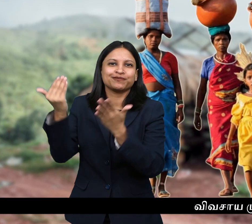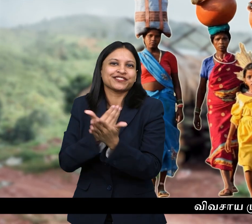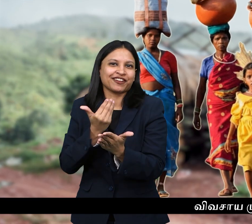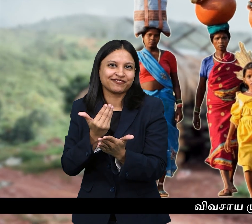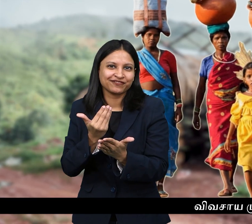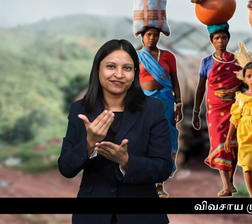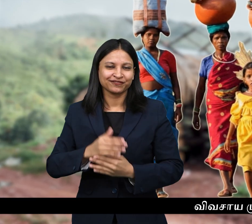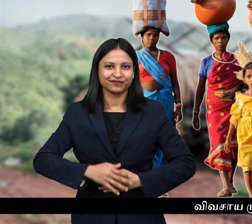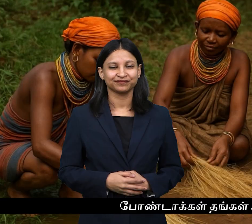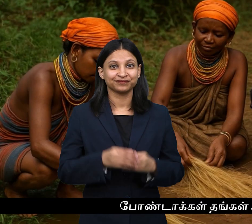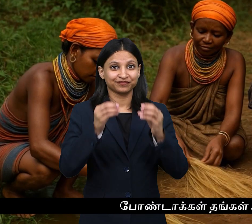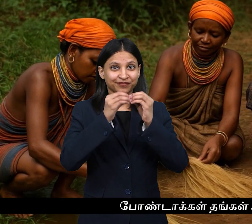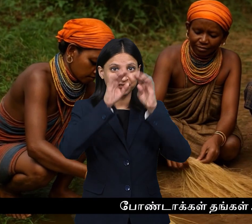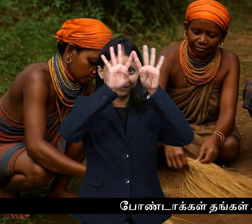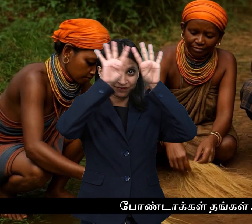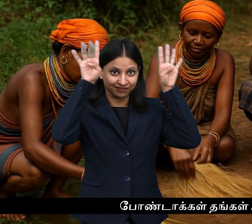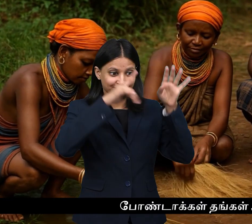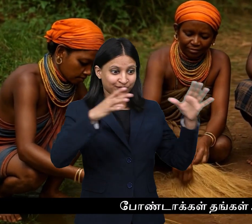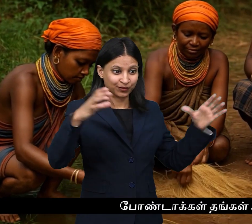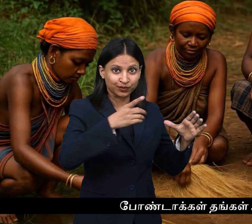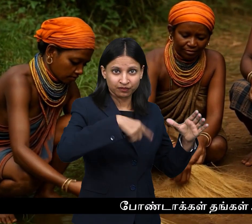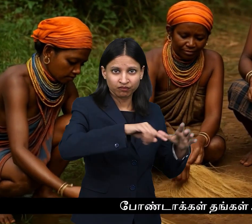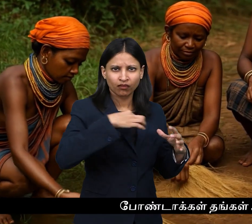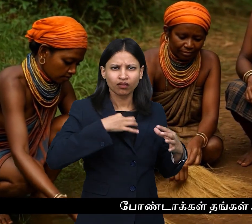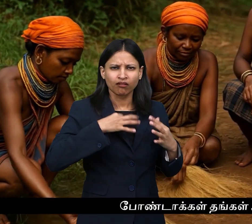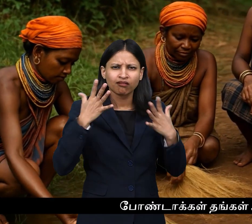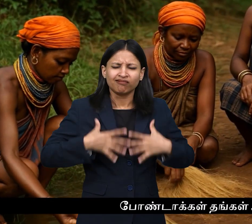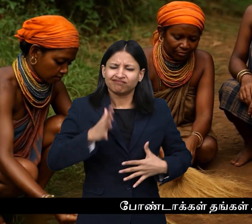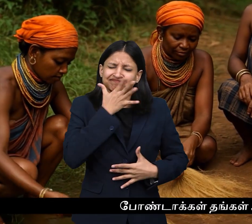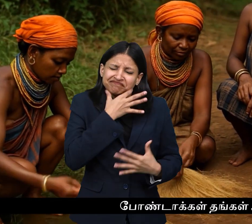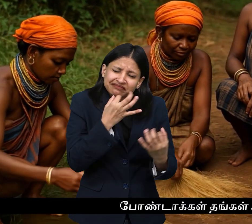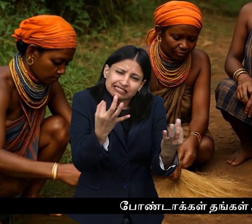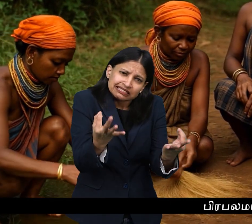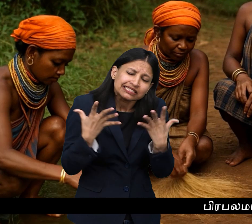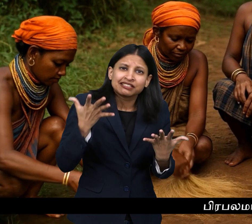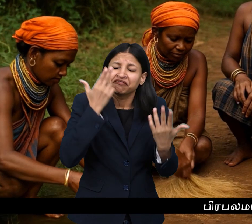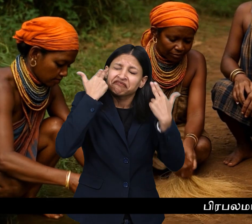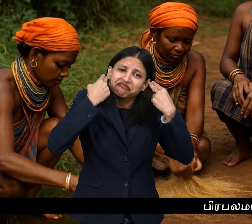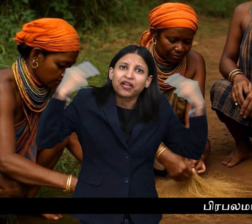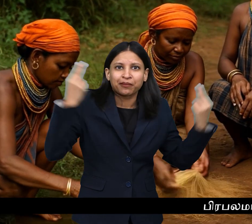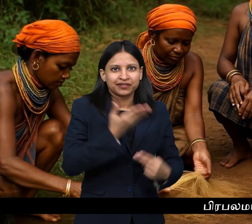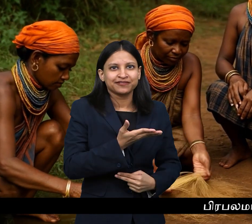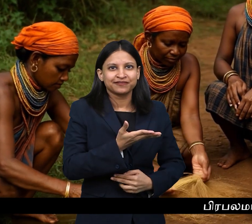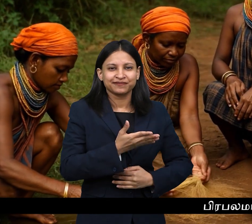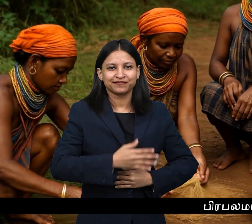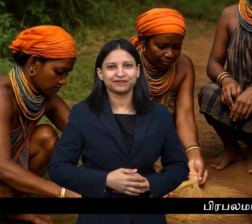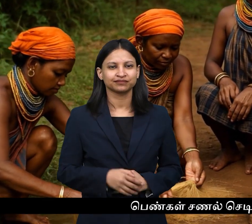விவசாய முறையாகும். போண்டாக்கள் தங்கள் அழகான ஆடைகளுக்கும்